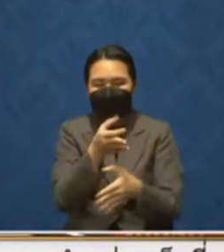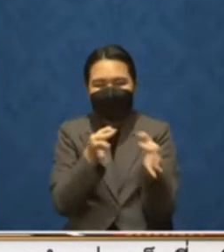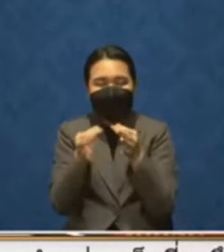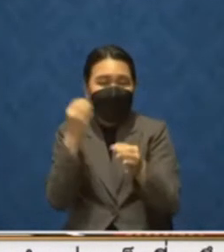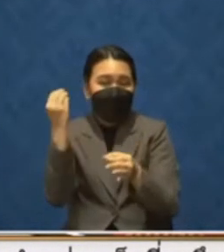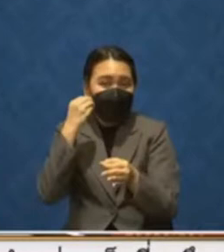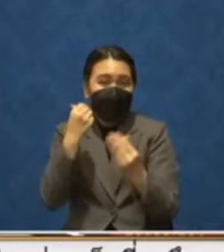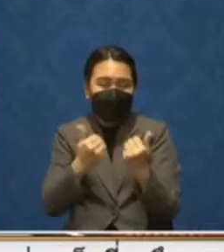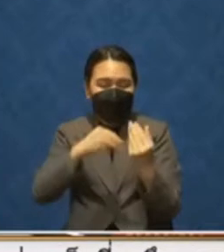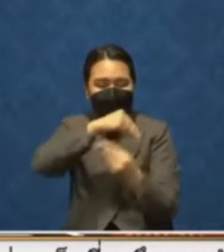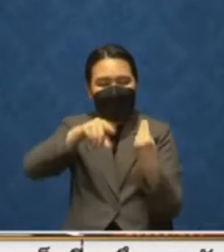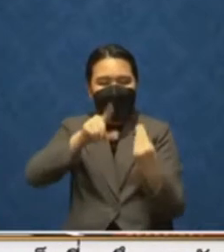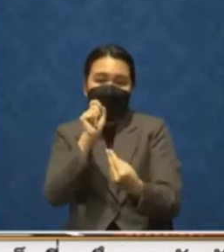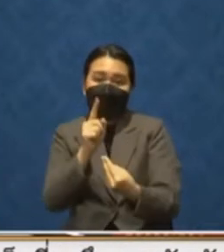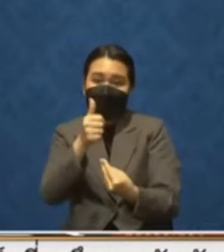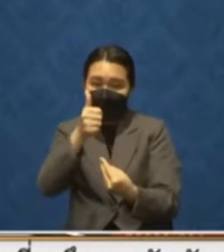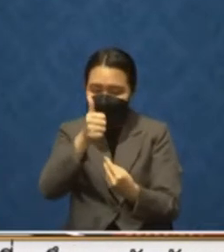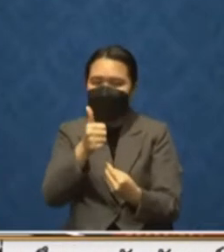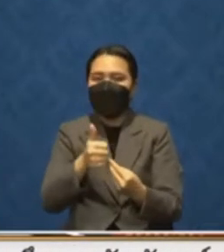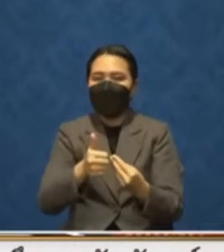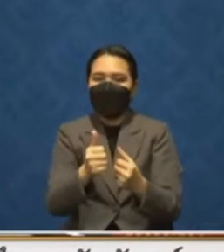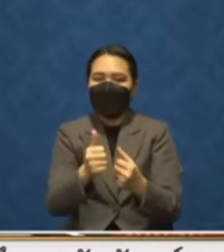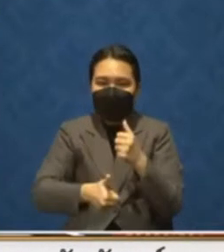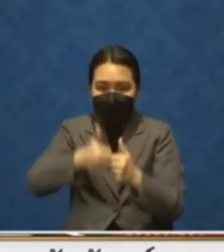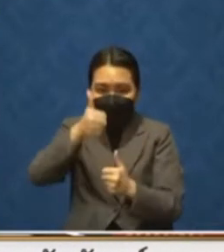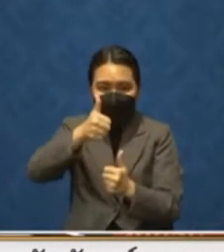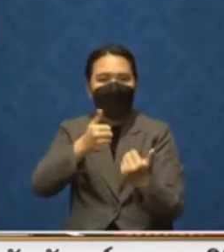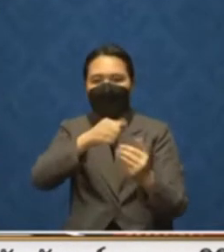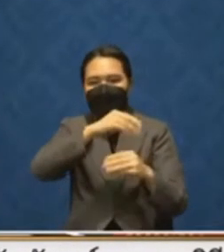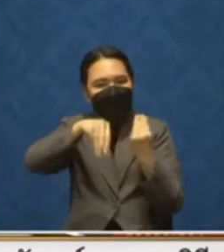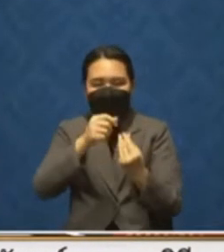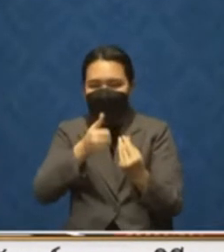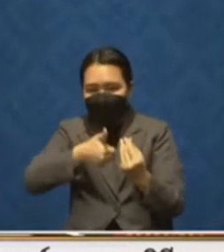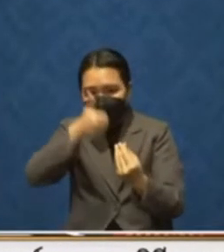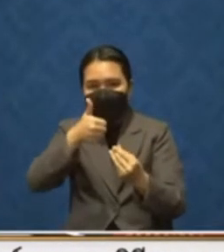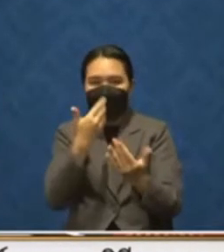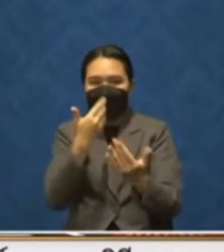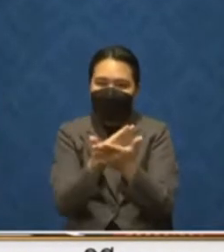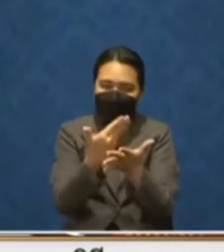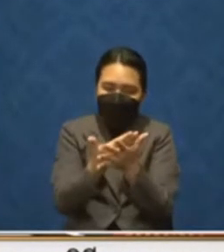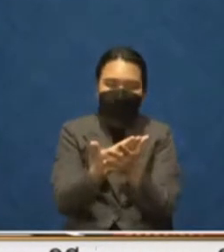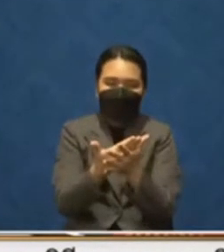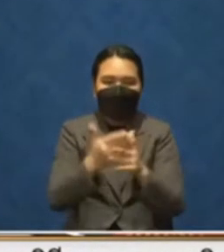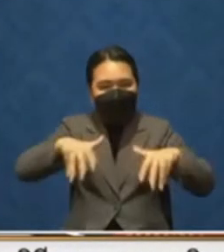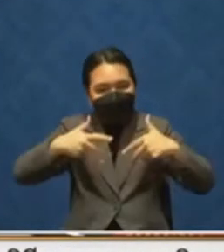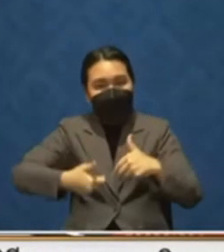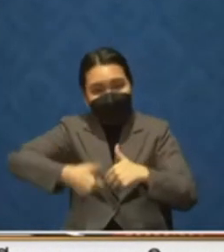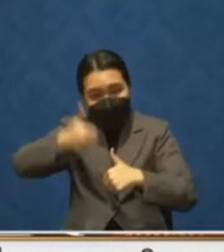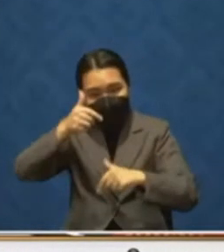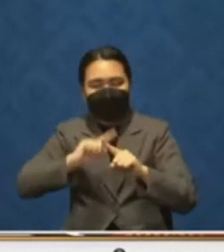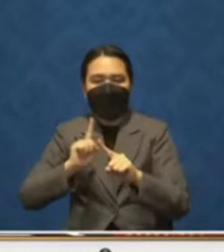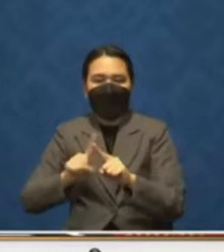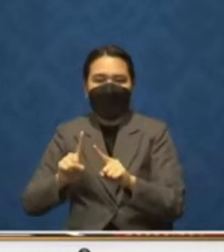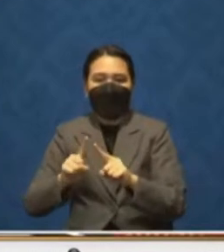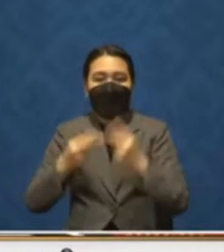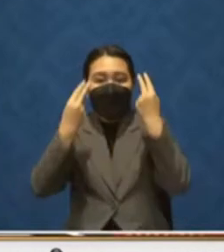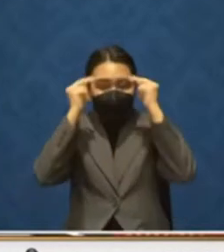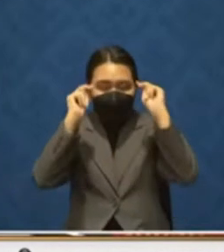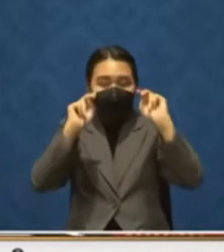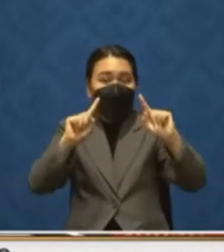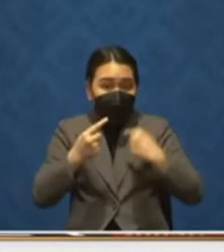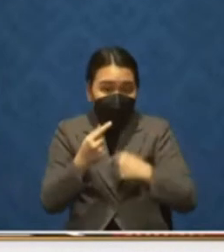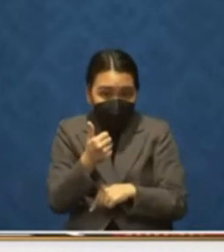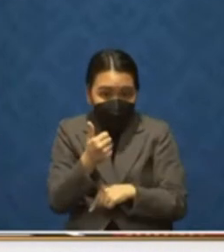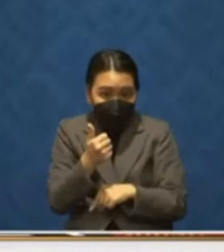ไทยดีเศรษฐศาสตร์ไทยดีเท่าหวยหุ้นเศรษฐศาสตร์แล้วก็มาคุยกันเรื่องแถวรักษาครับท่านนายกรัฐมนตรีต่อผมได้ไหมครับ